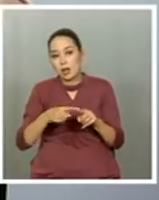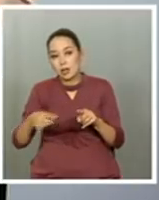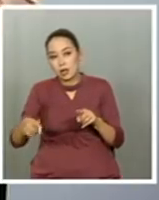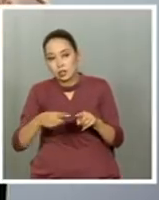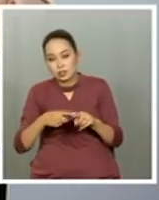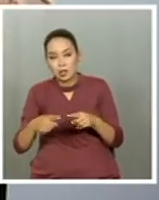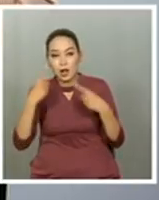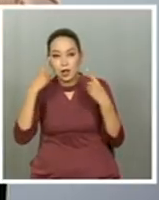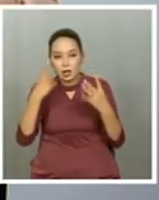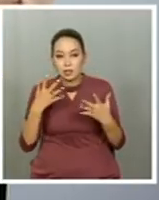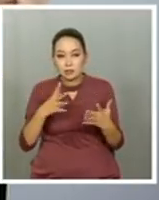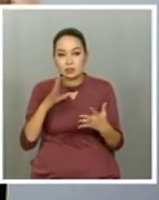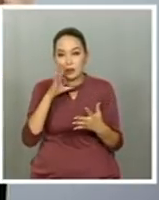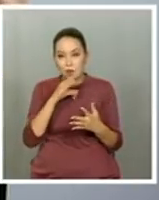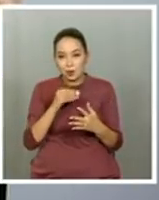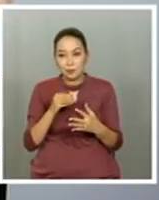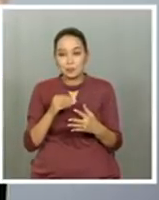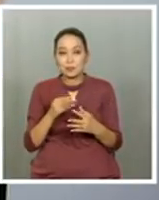айқындап аламыз. Мына жерде